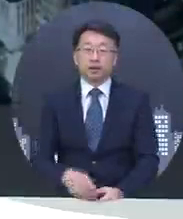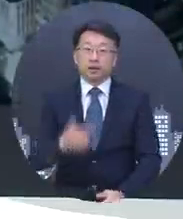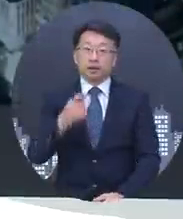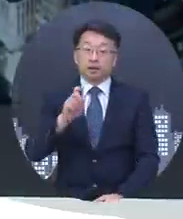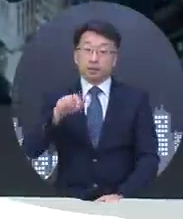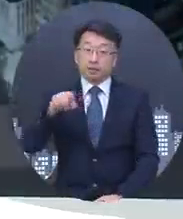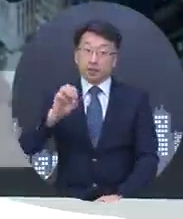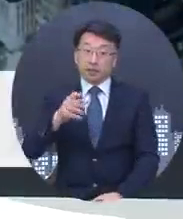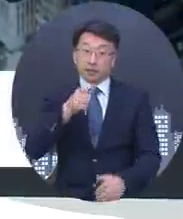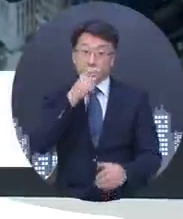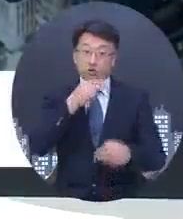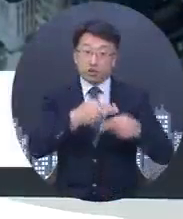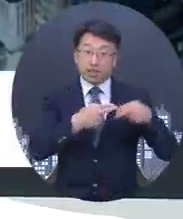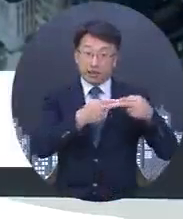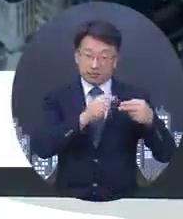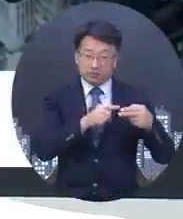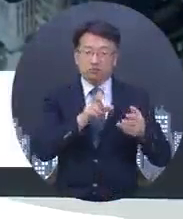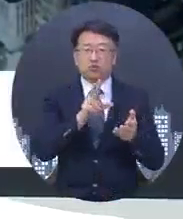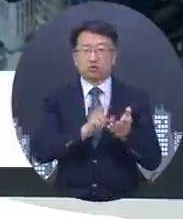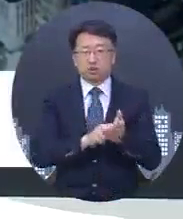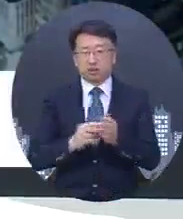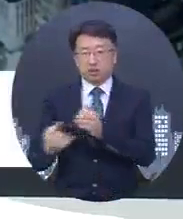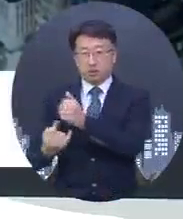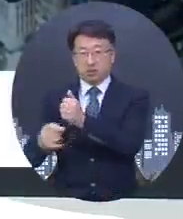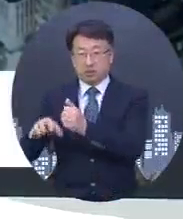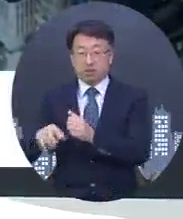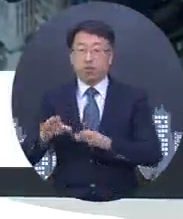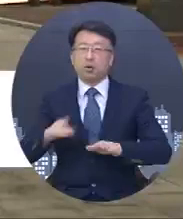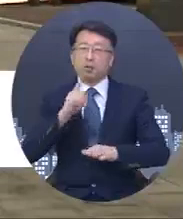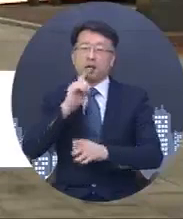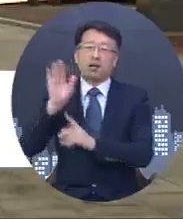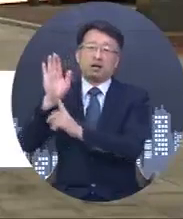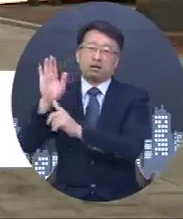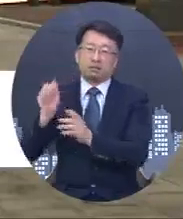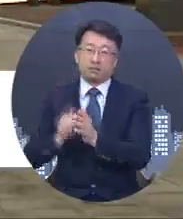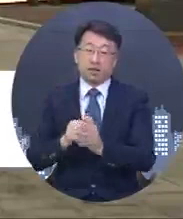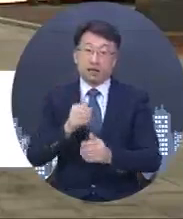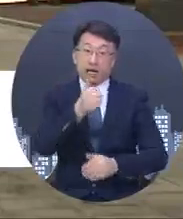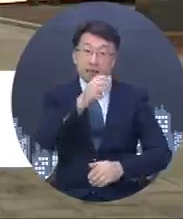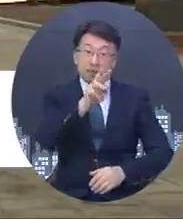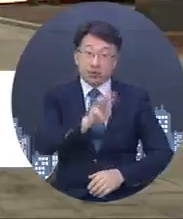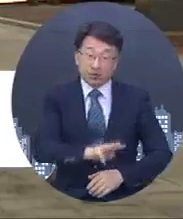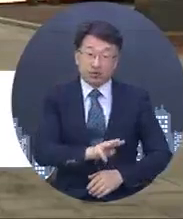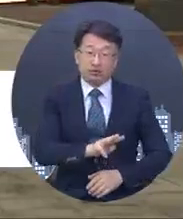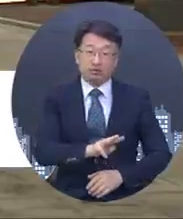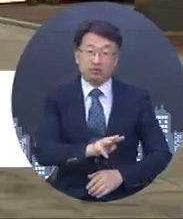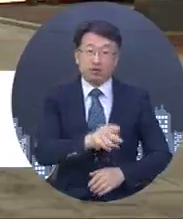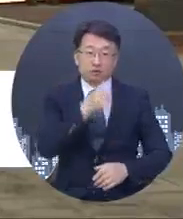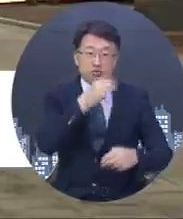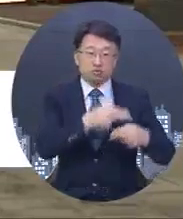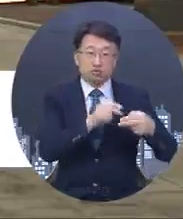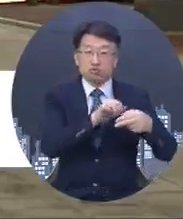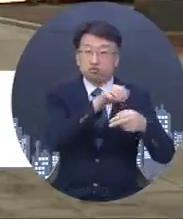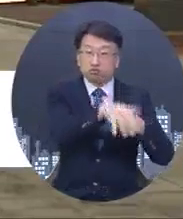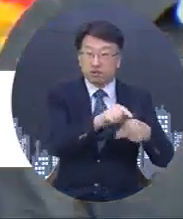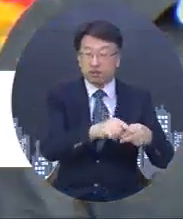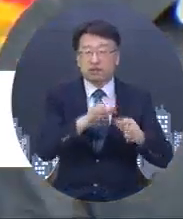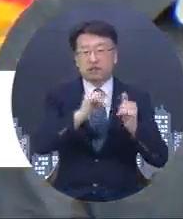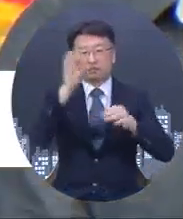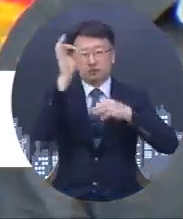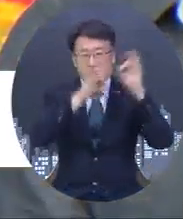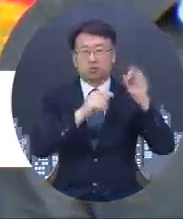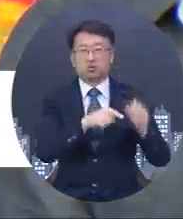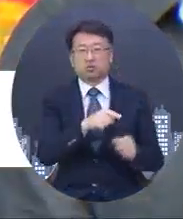남강댐 문제 대응 범시민대책위원회가 기자회견을 열고 합천 남강댐 수해 원인이 인재로 확인된